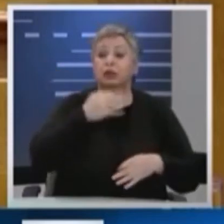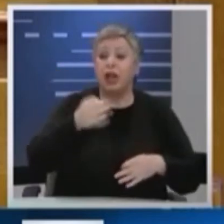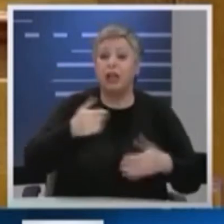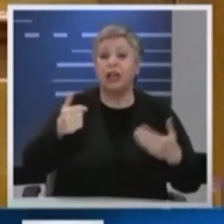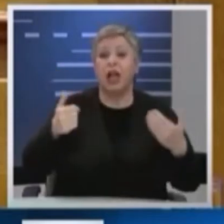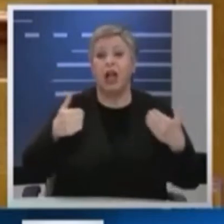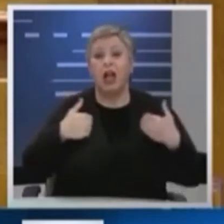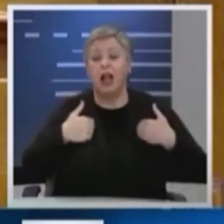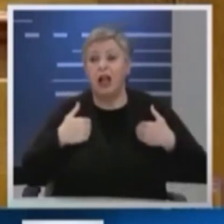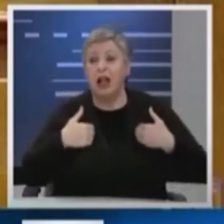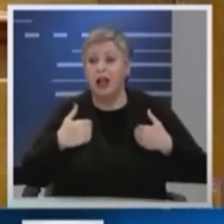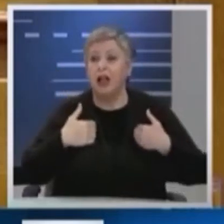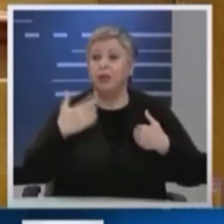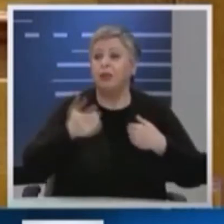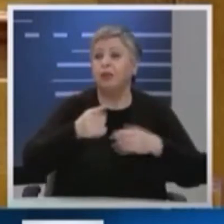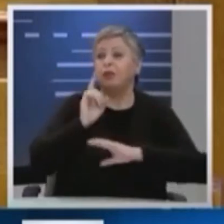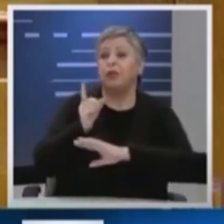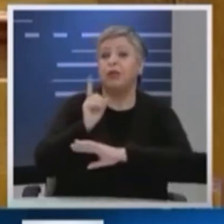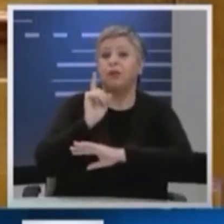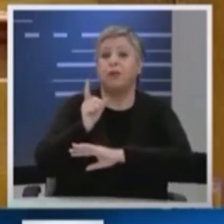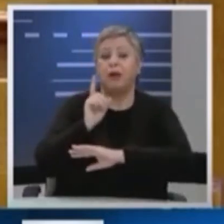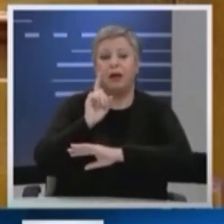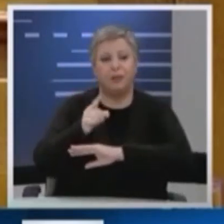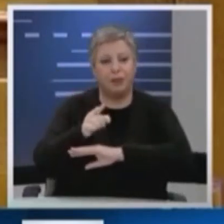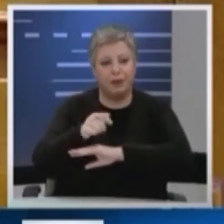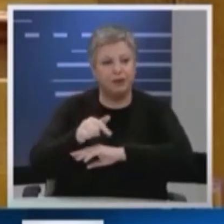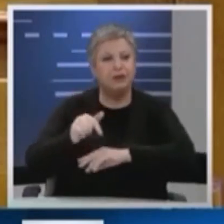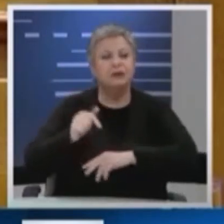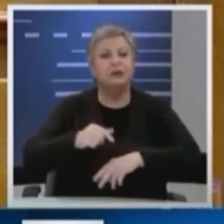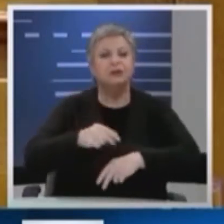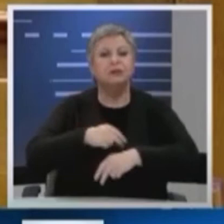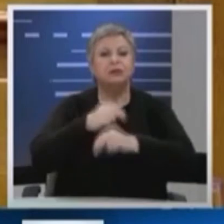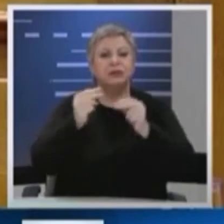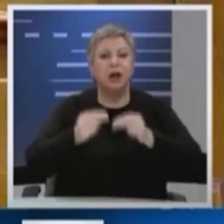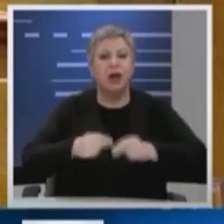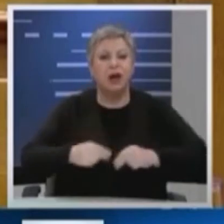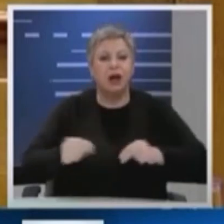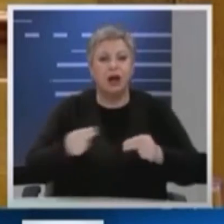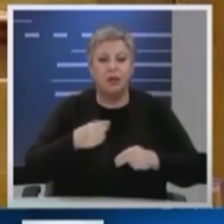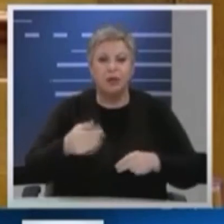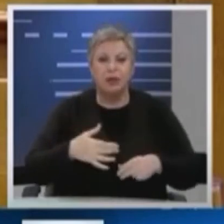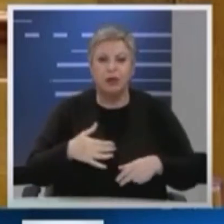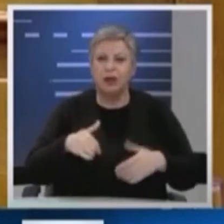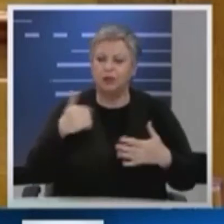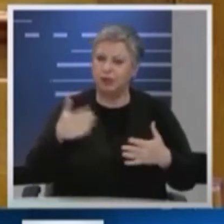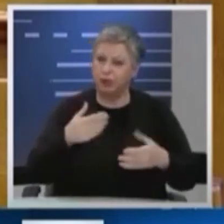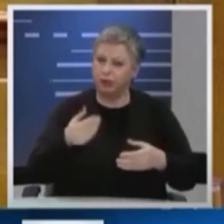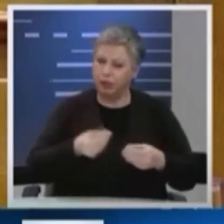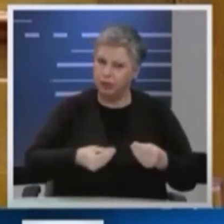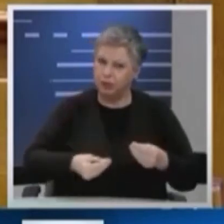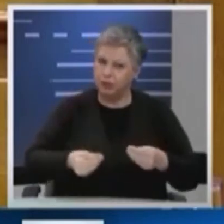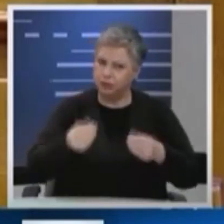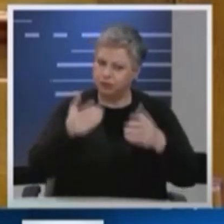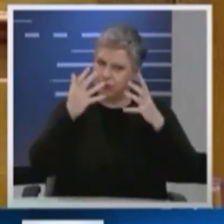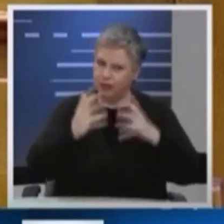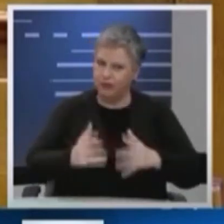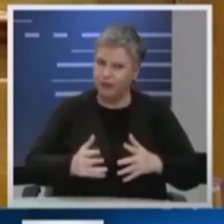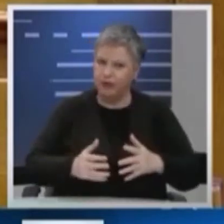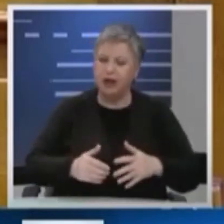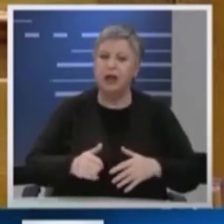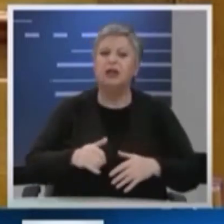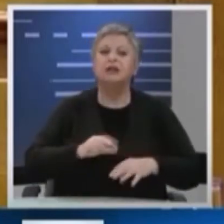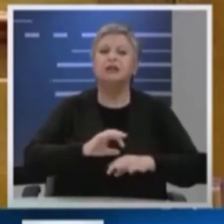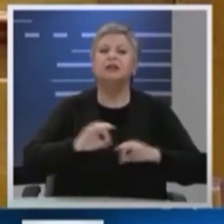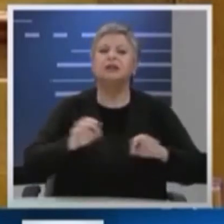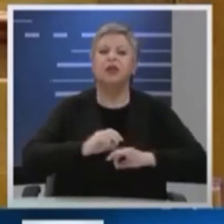που συνόδευσαν την άρνησή του να δεχτεί την πιστοληπτική γραμμή στήριξης, εξελίσσεται σε μείζον πρόβλημα, το οποίο θα το πληρώσει και θα